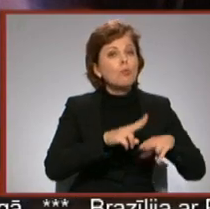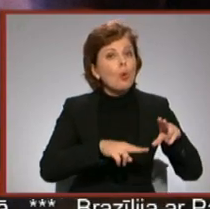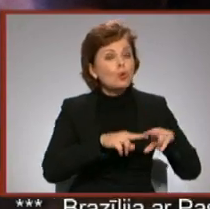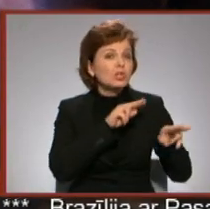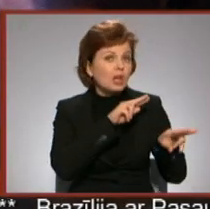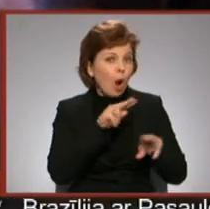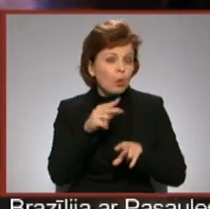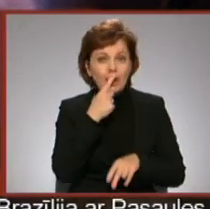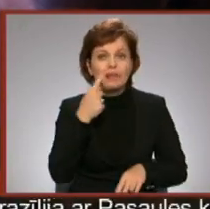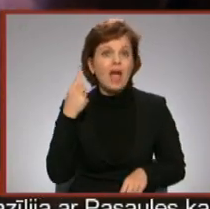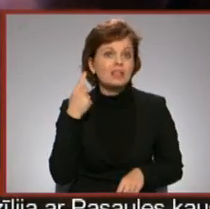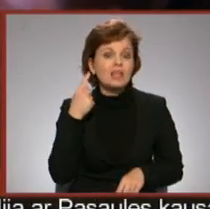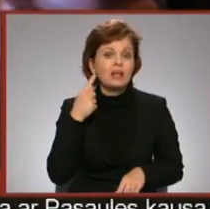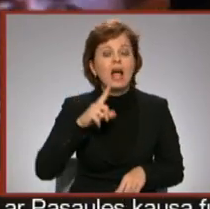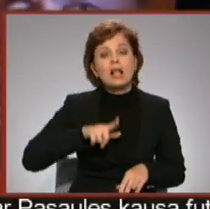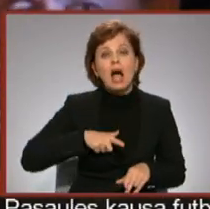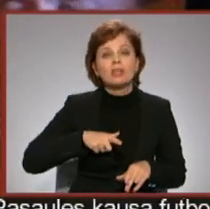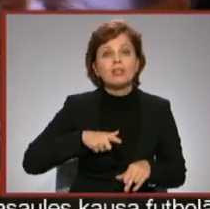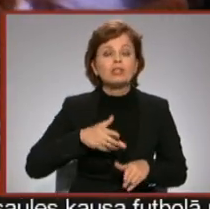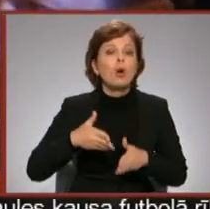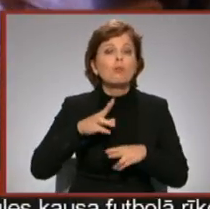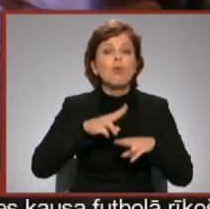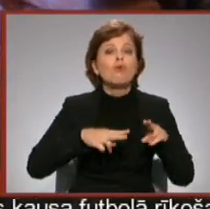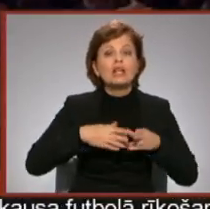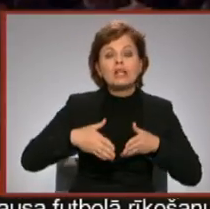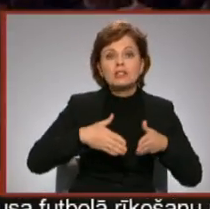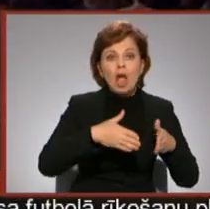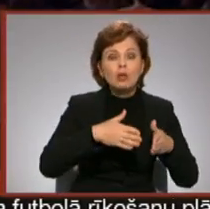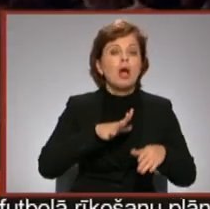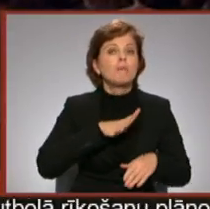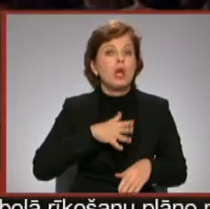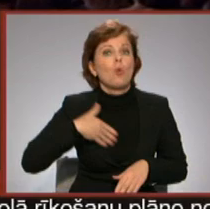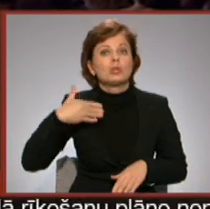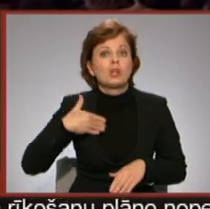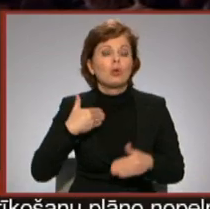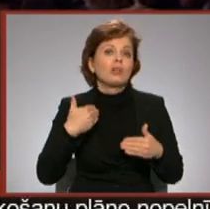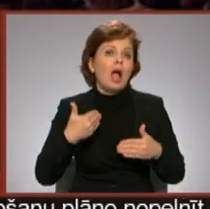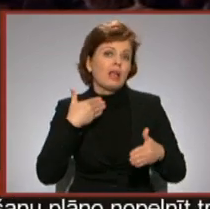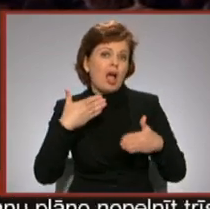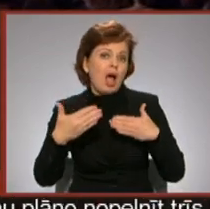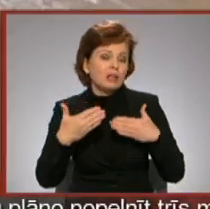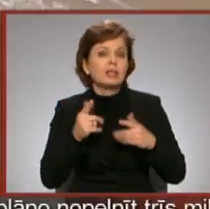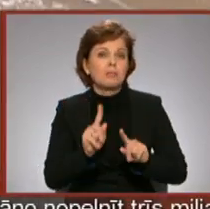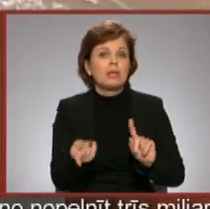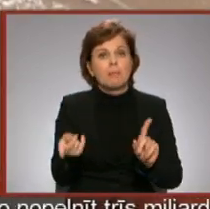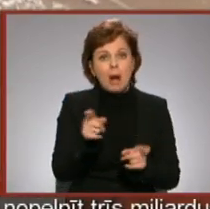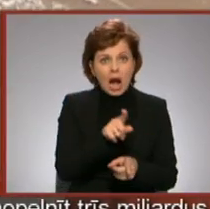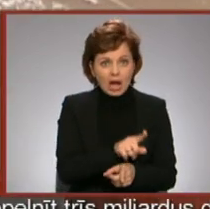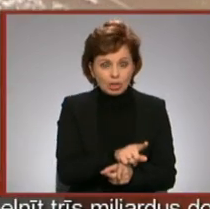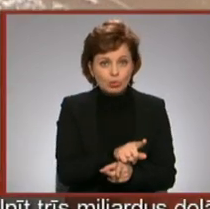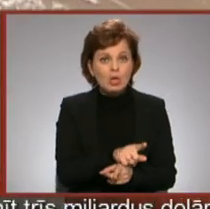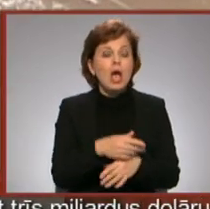vēl pavisam nesen Latvijas ceļu būvētāju biedrības sita trauksmes zvanus, šodien attieksme esot mainījusies. Mēs